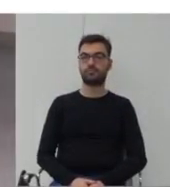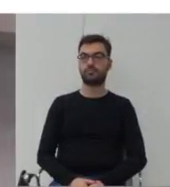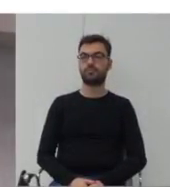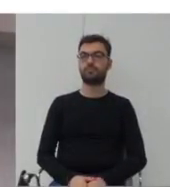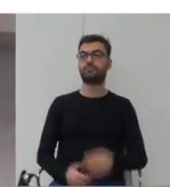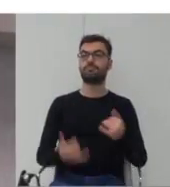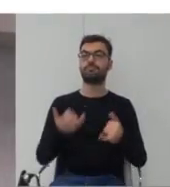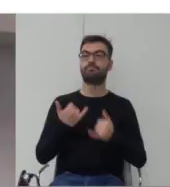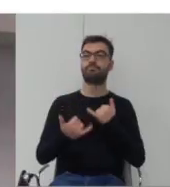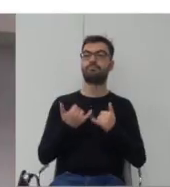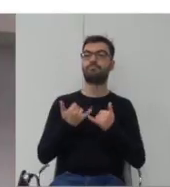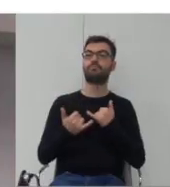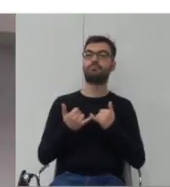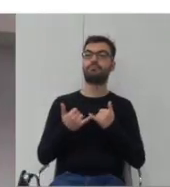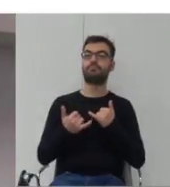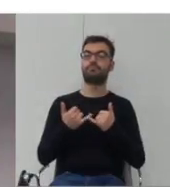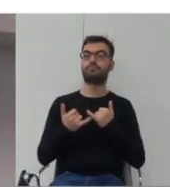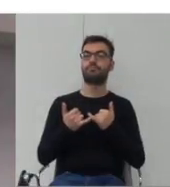Jesteśmy do Państwa...